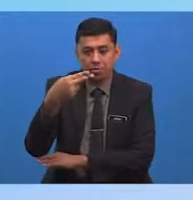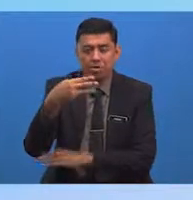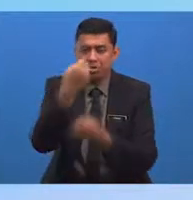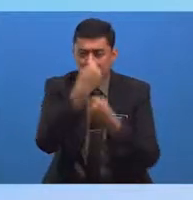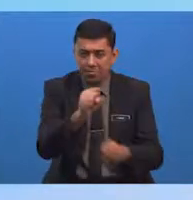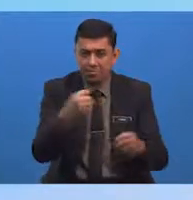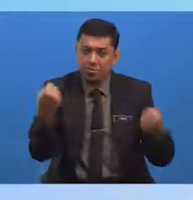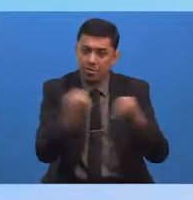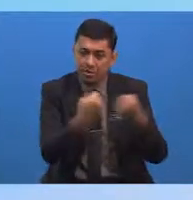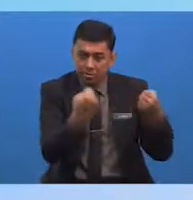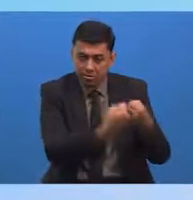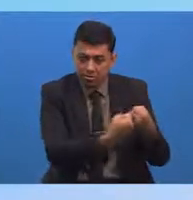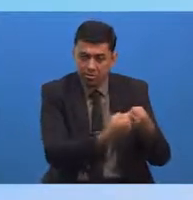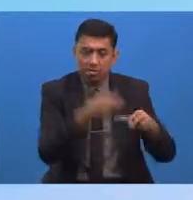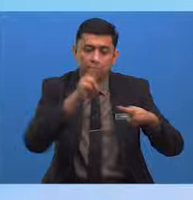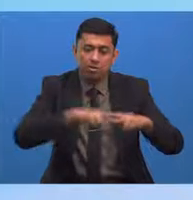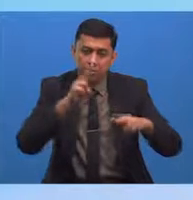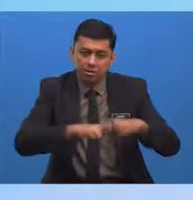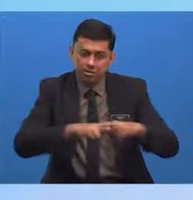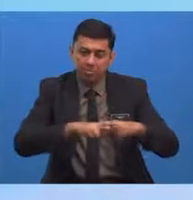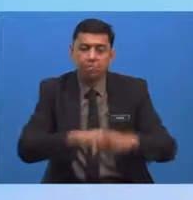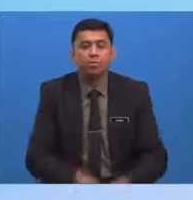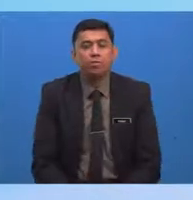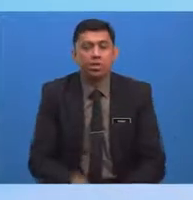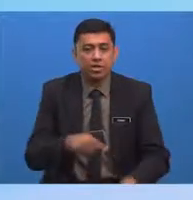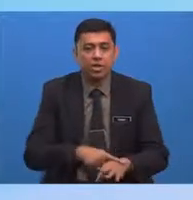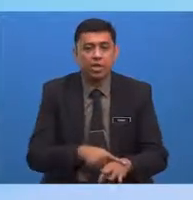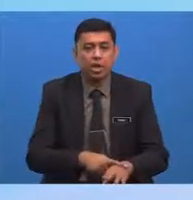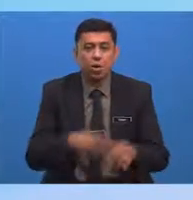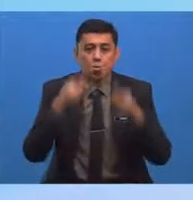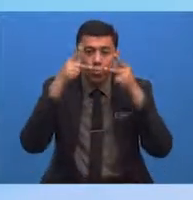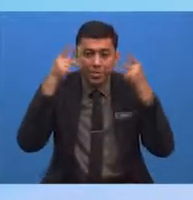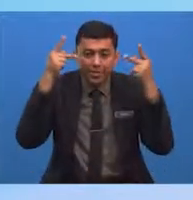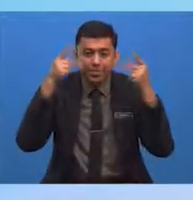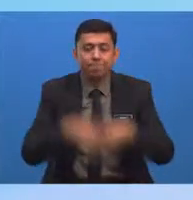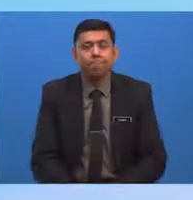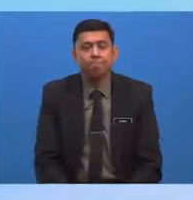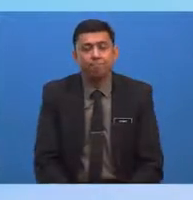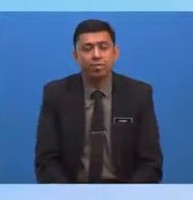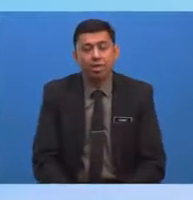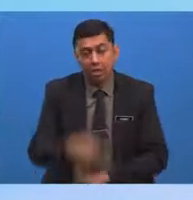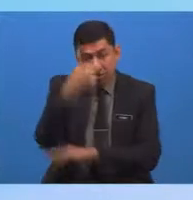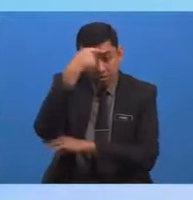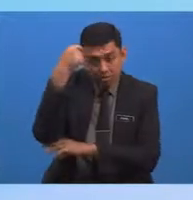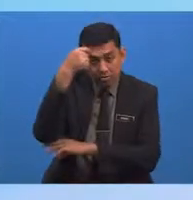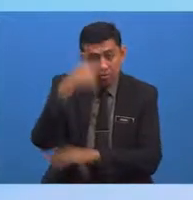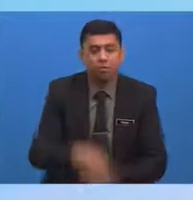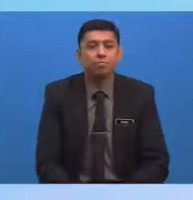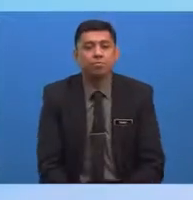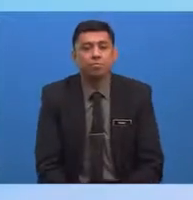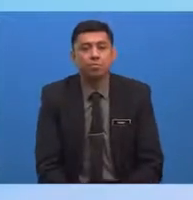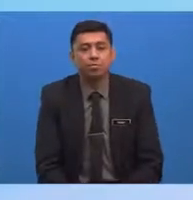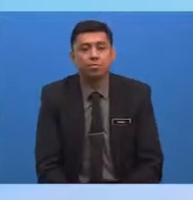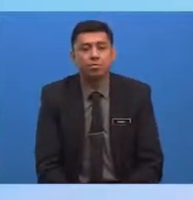bersedia menyerang kedudukan Pangeran Raja Muda Hashim di Kuching. Tindakan ini menyebabkan Pangeran Raja Muda